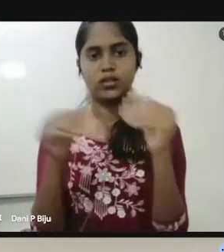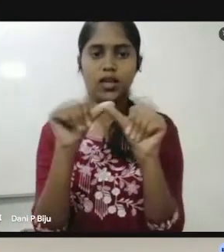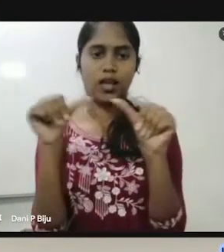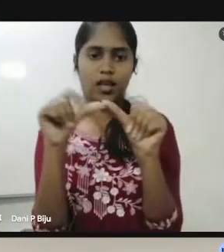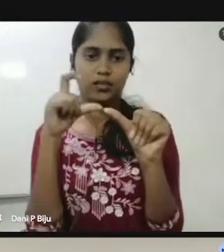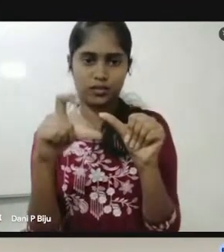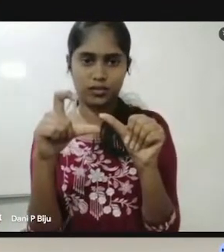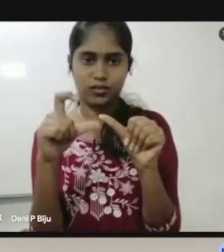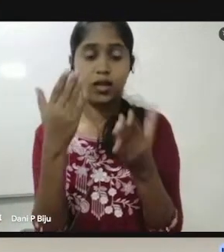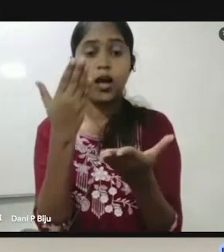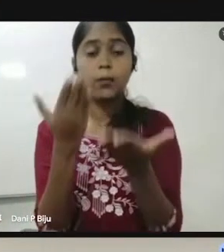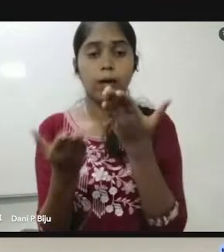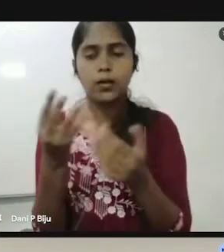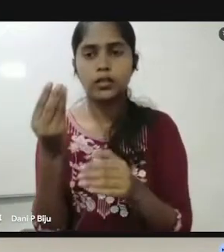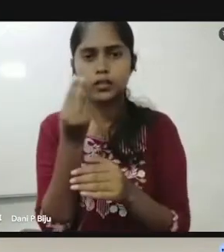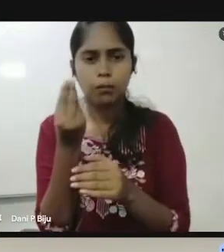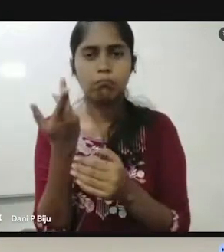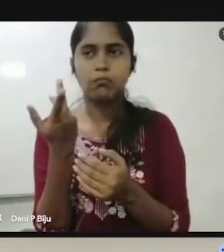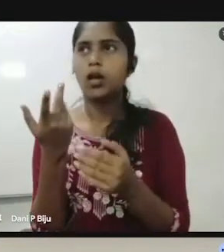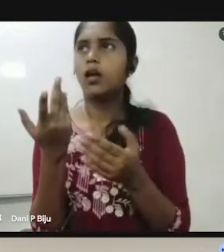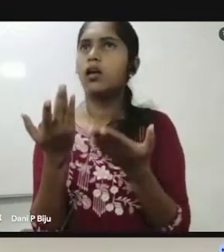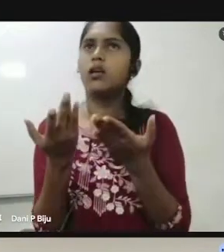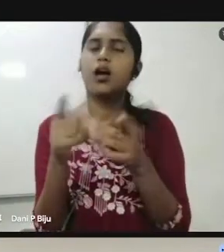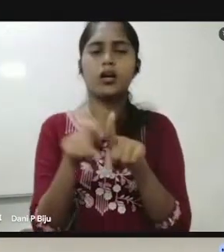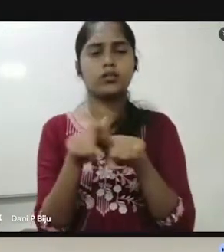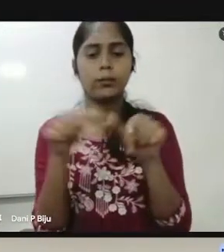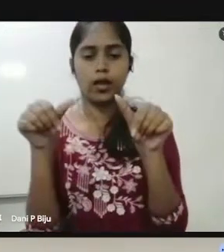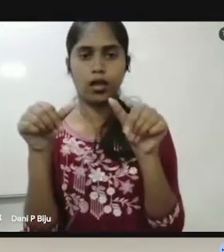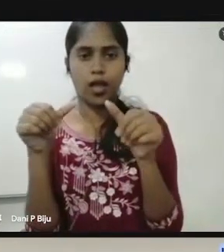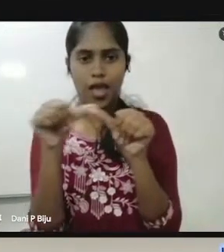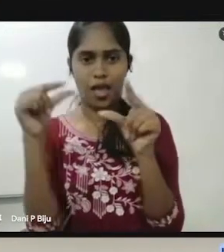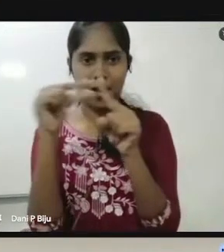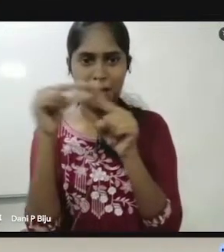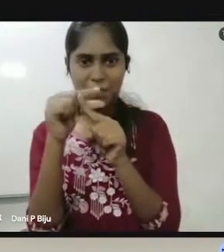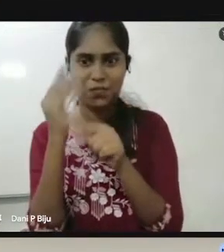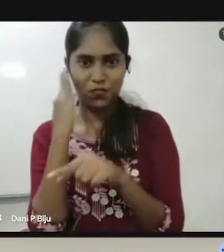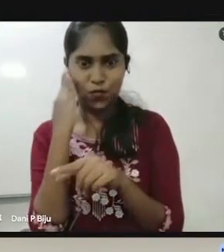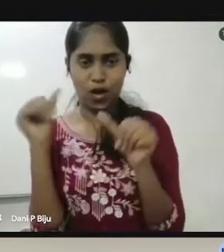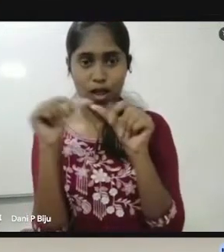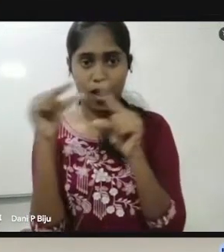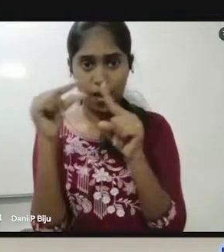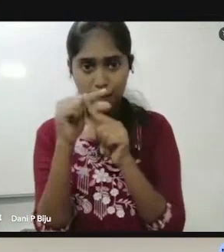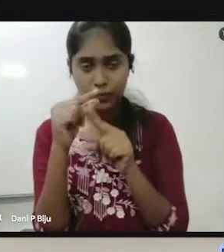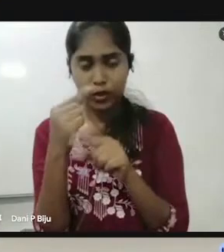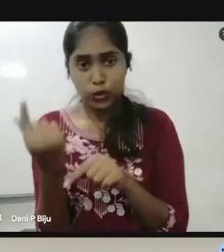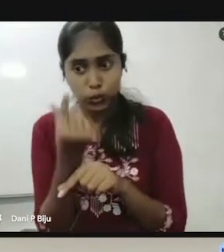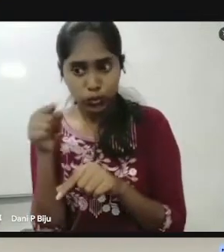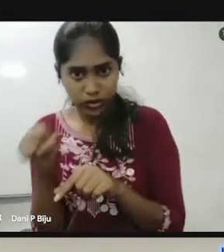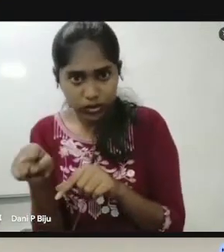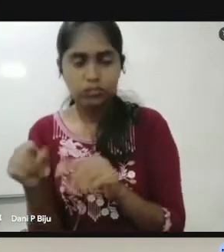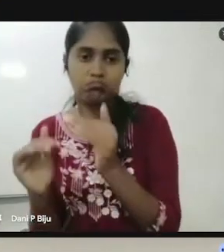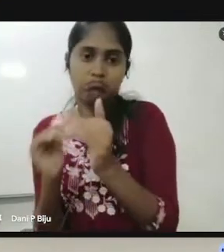തന്നെ ഉയർന്ന സാങ്കേതിക ഉപകരണങ്ങൾ, ഒരു ആപ്ലിക്കേഷനോ നമുക്ക് കമ്പ്യൂട്ടേഴ്സിലൊക്കെ ഇട്ട് പ്രവർത്തിപ്പിക്കാൻ പറ്റുന്ന സോഫ്റ്റ്വെയർസ് ഉപയോഗിച്ച്